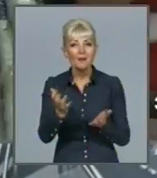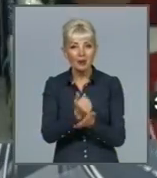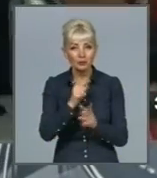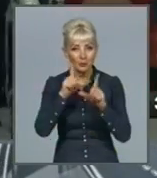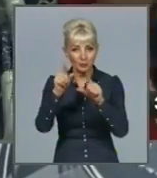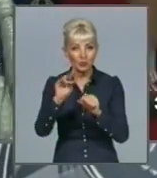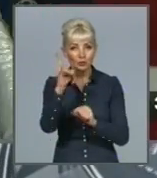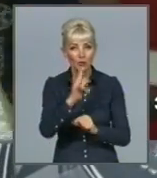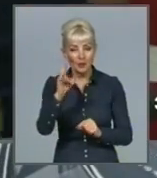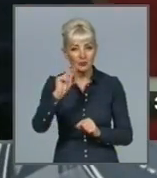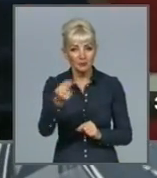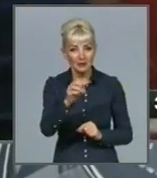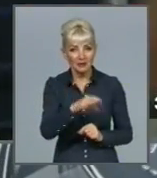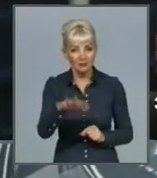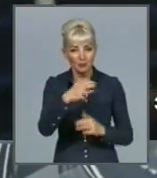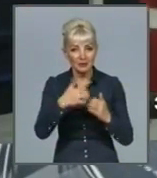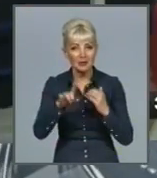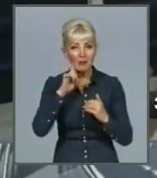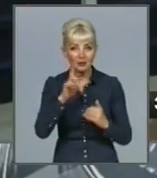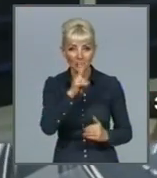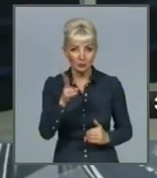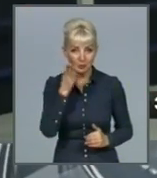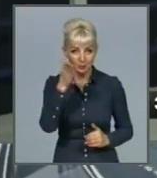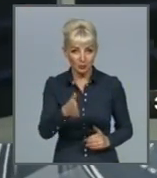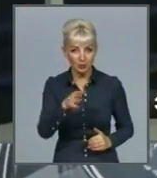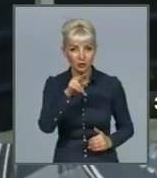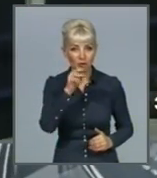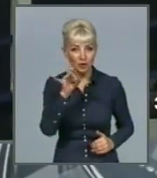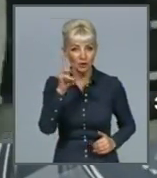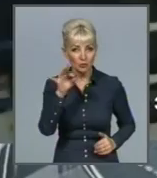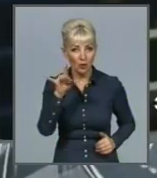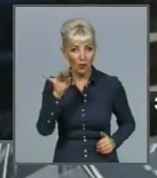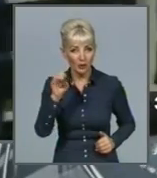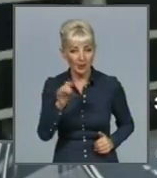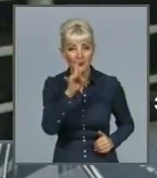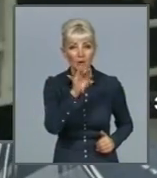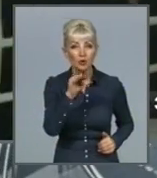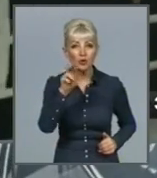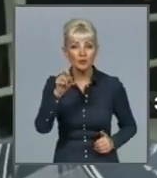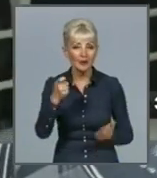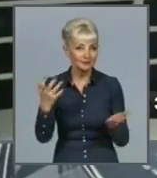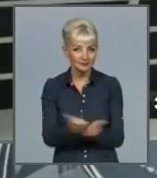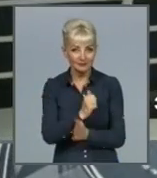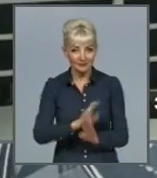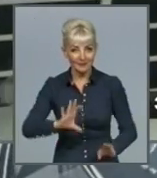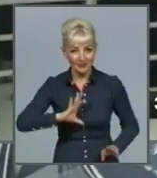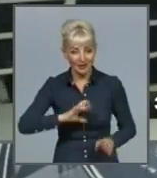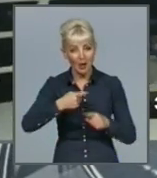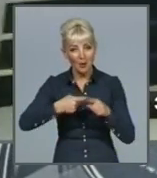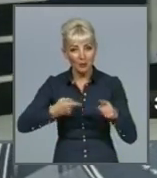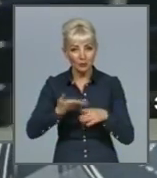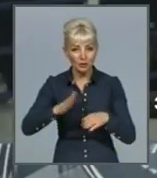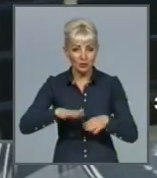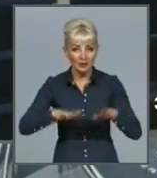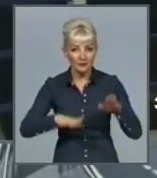среди молодежи, который пройдет в Черногории. Матвей Рожба остановился в шаге от титула в полутяжелом весе. Руслан